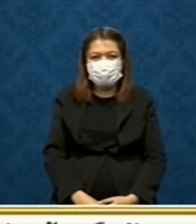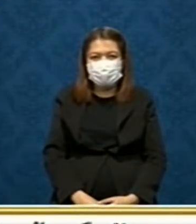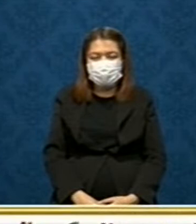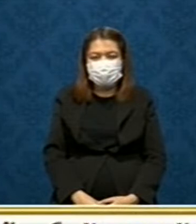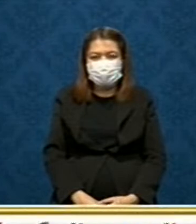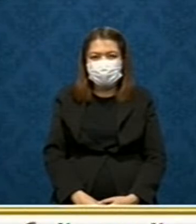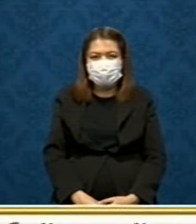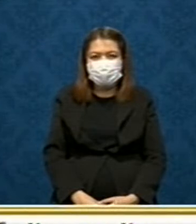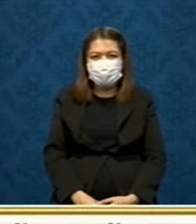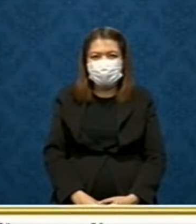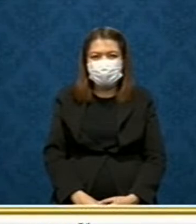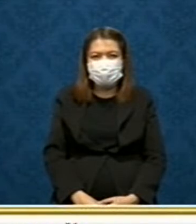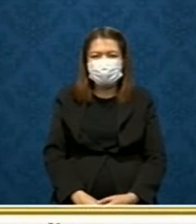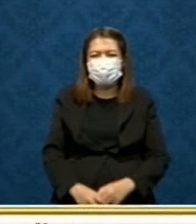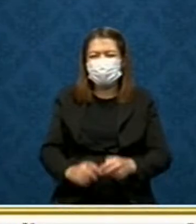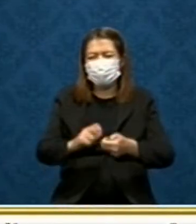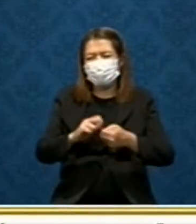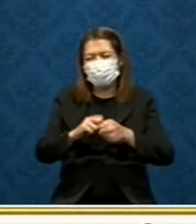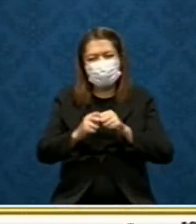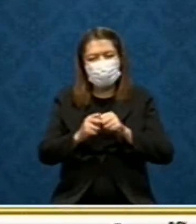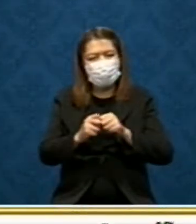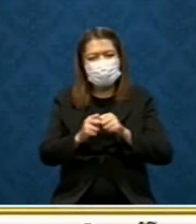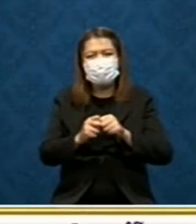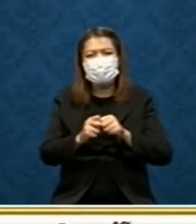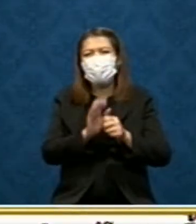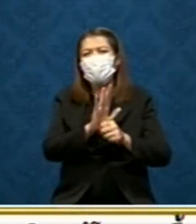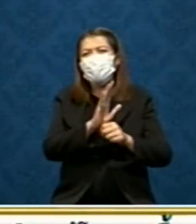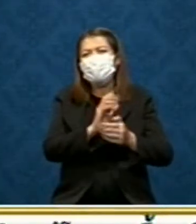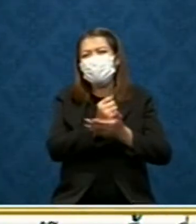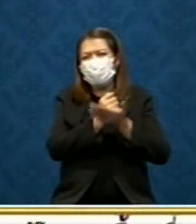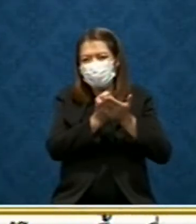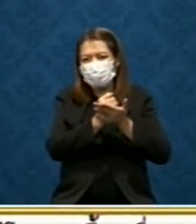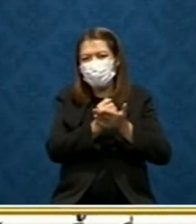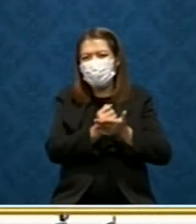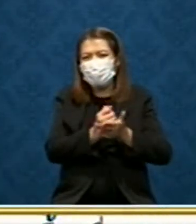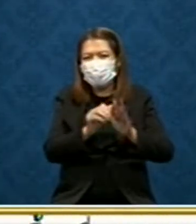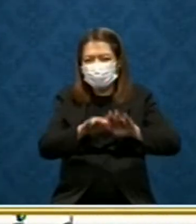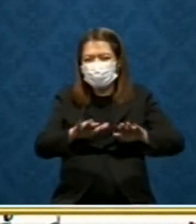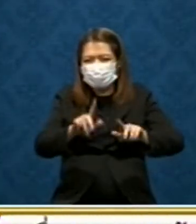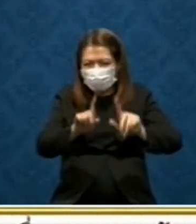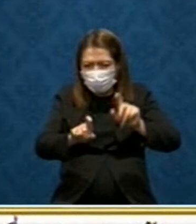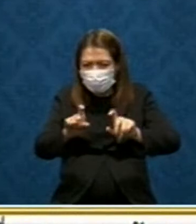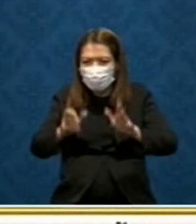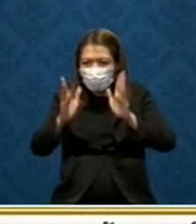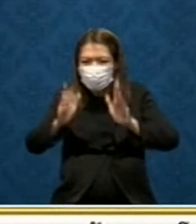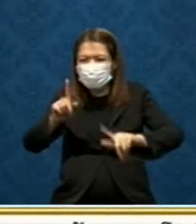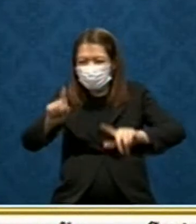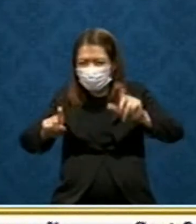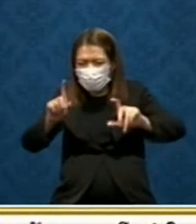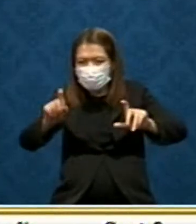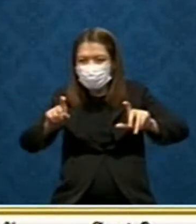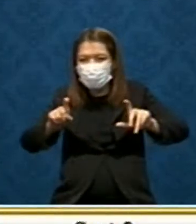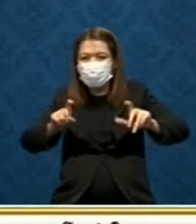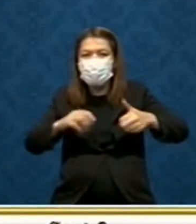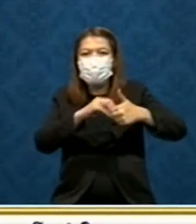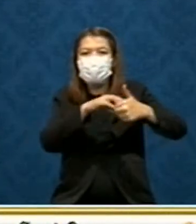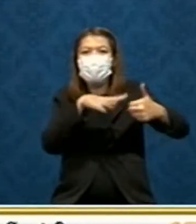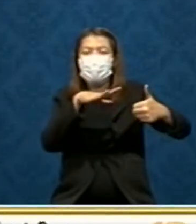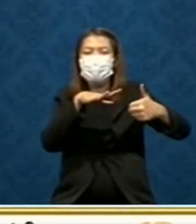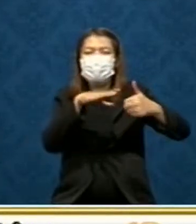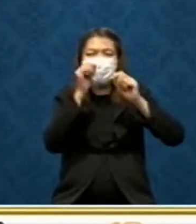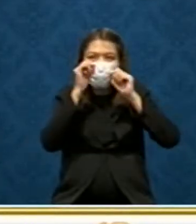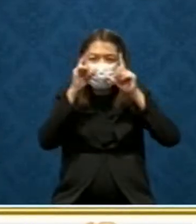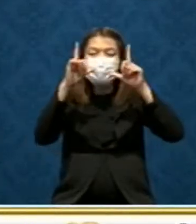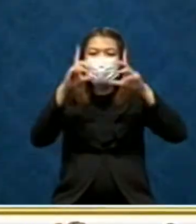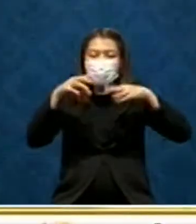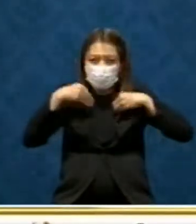สุขงอมของประหนายาเสบตดเด็กตายคนตายเพื่ที่จะให้ผู้นประเทศหูตาสว่